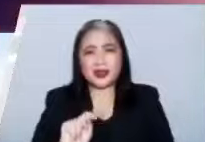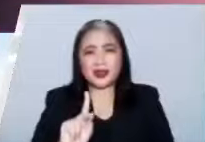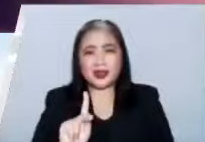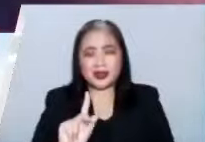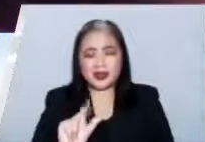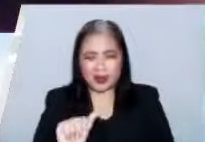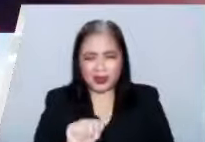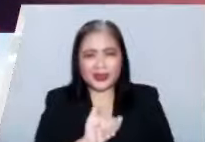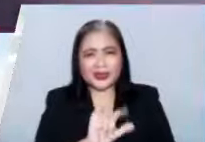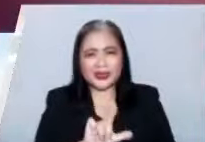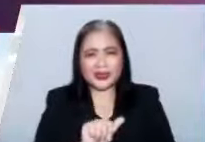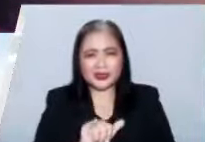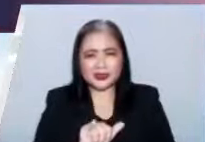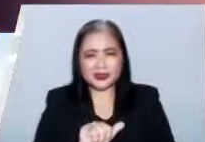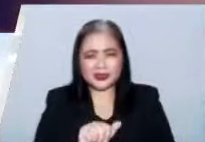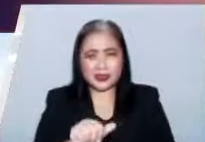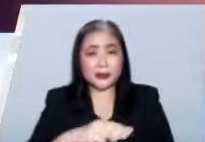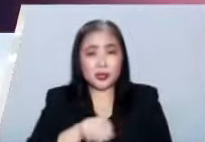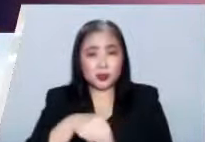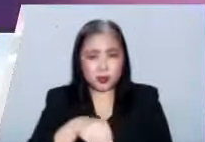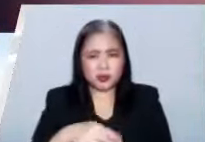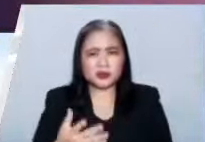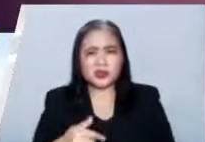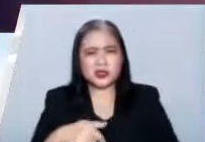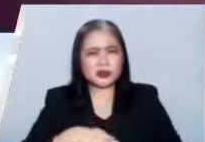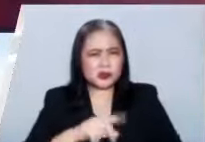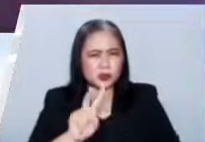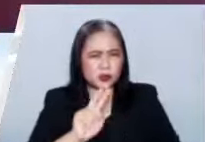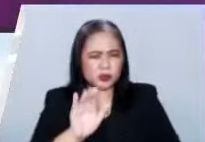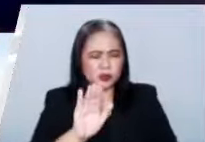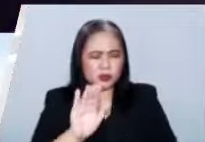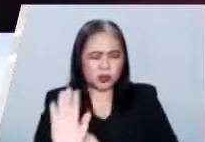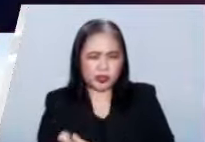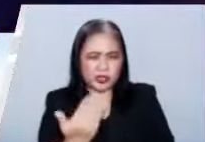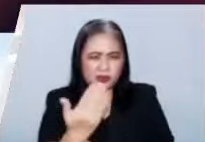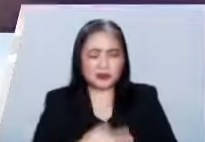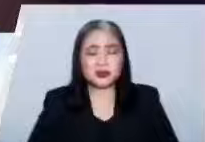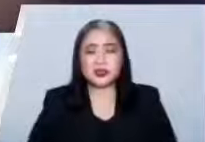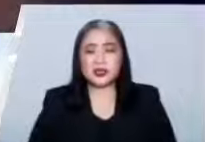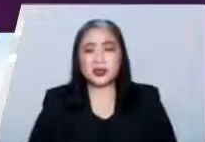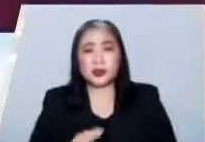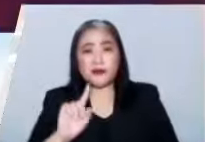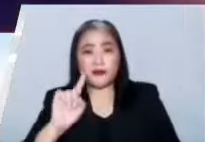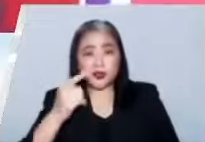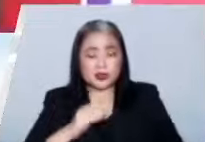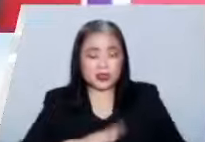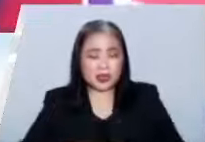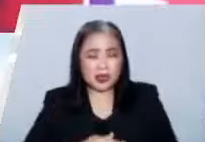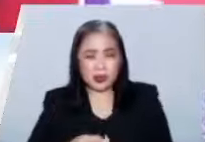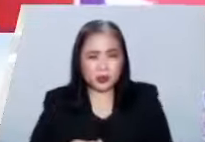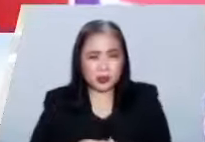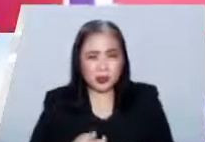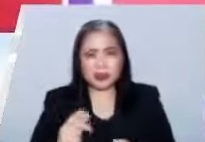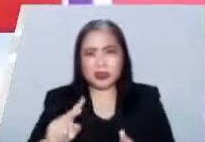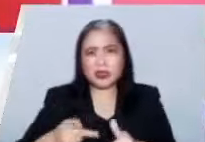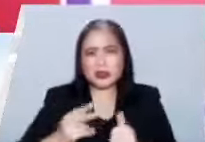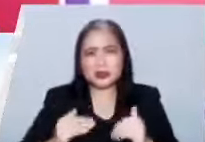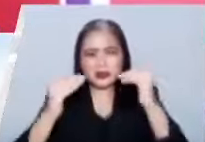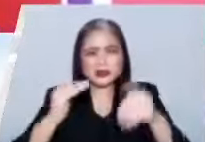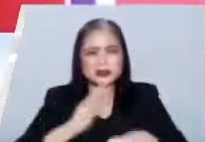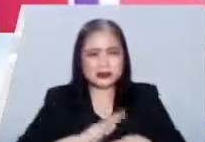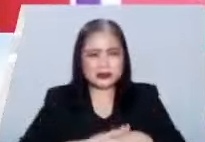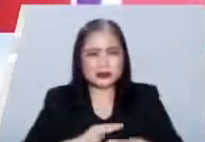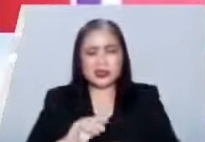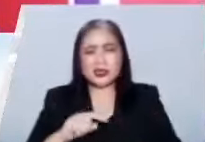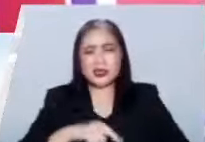araw agad itinaas sa unang alarma ang sunog at umabot sa ikalawang alarma Pasado tr kanina ibig sabihin hindi